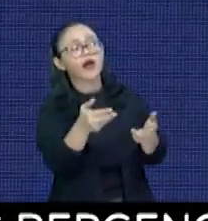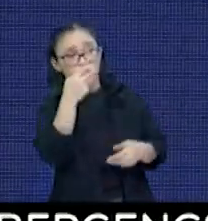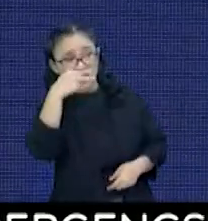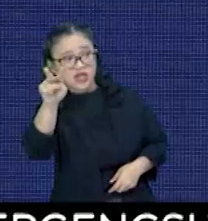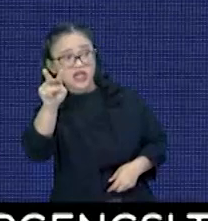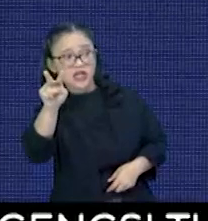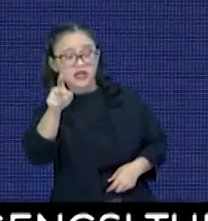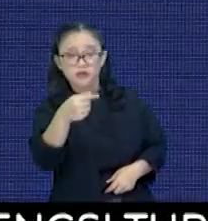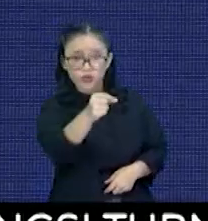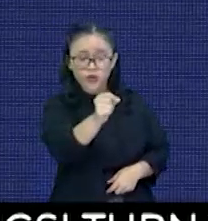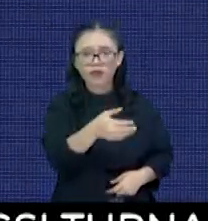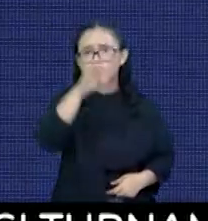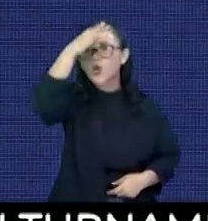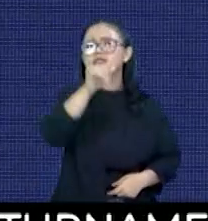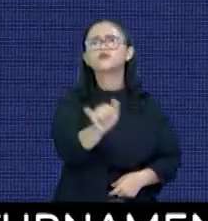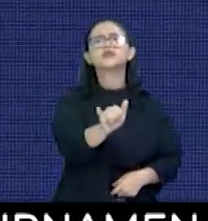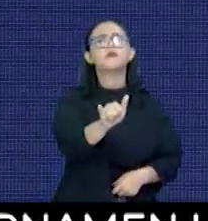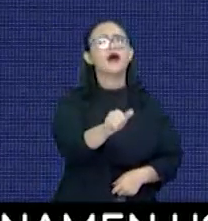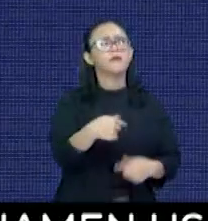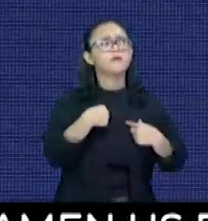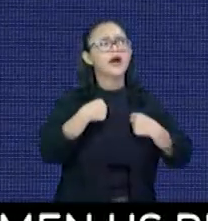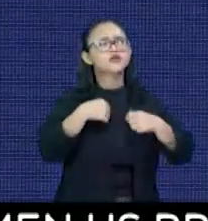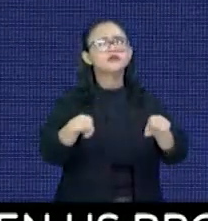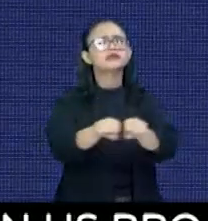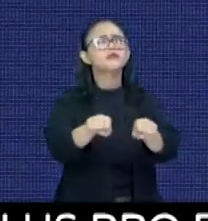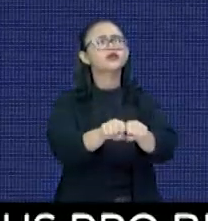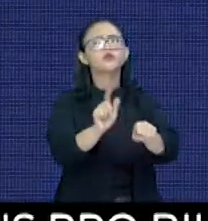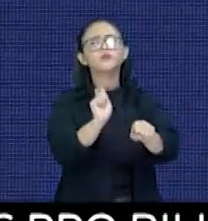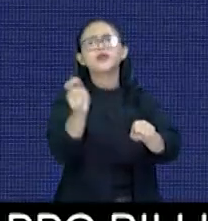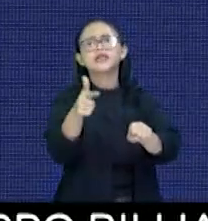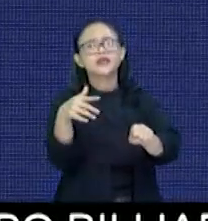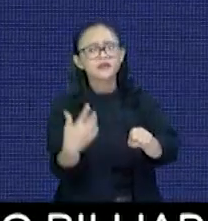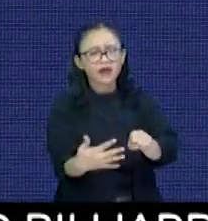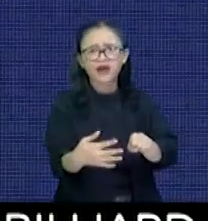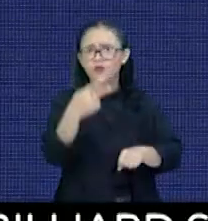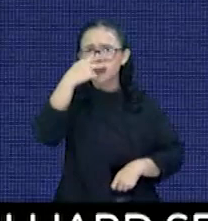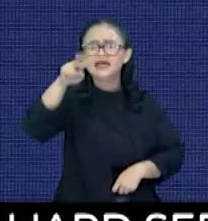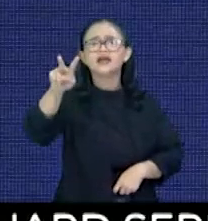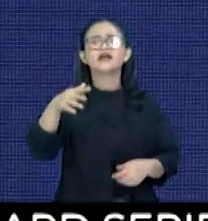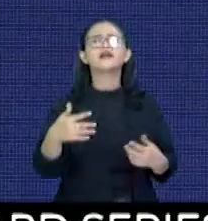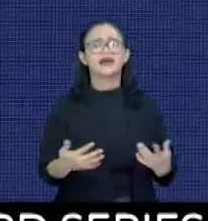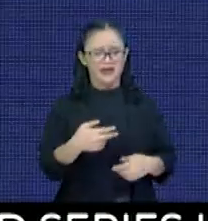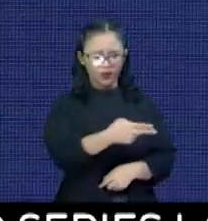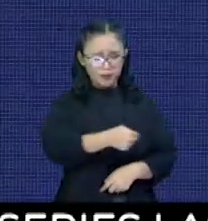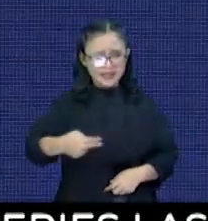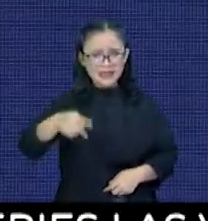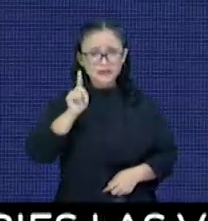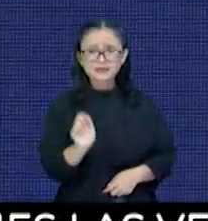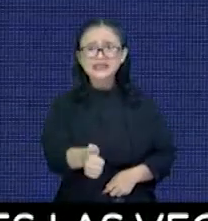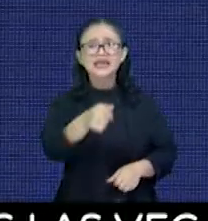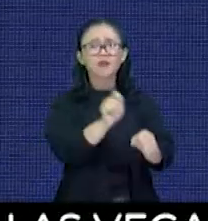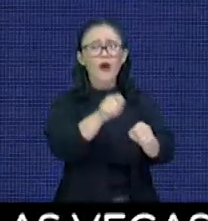Hai dan polisi beli dari luar Ayo kita ini produksi dimana-mana bisa